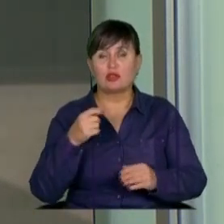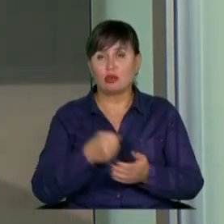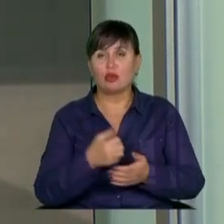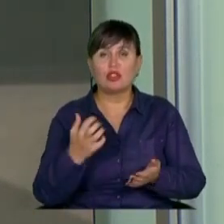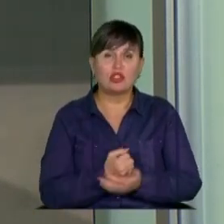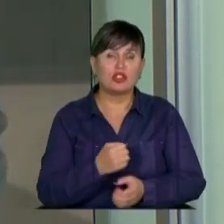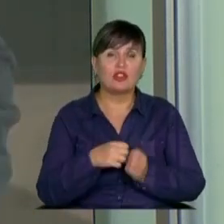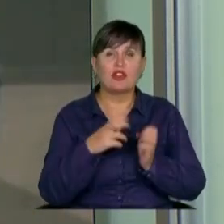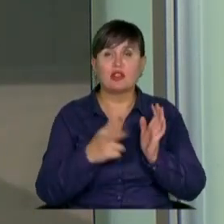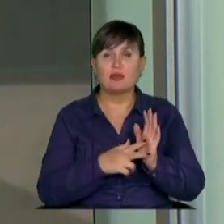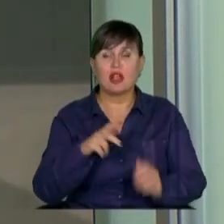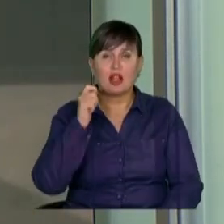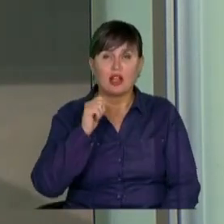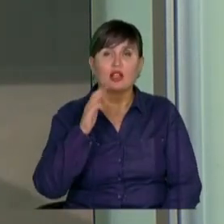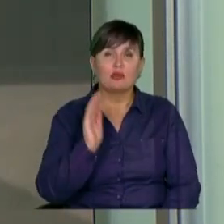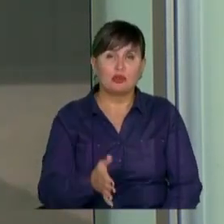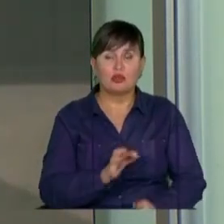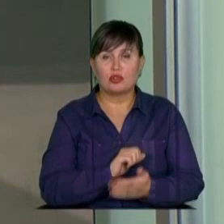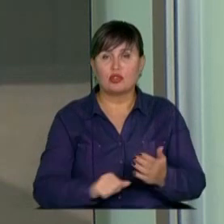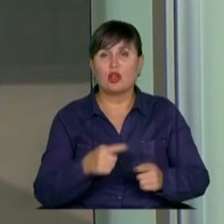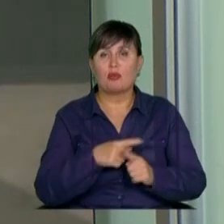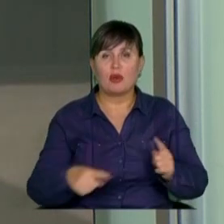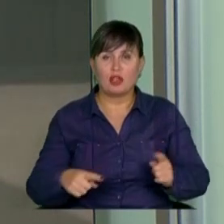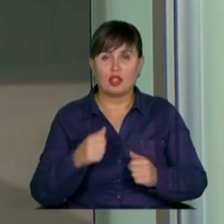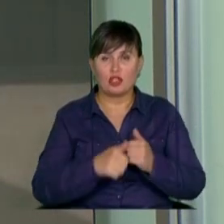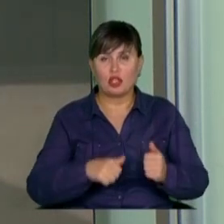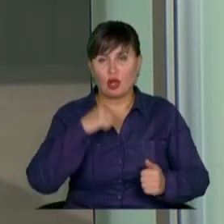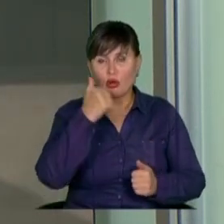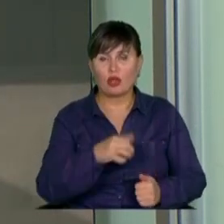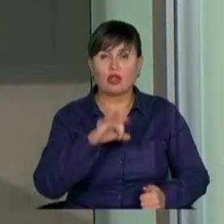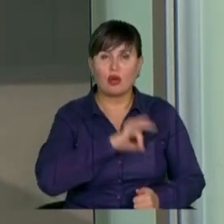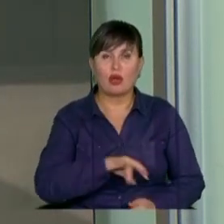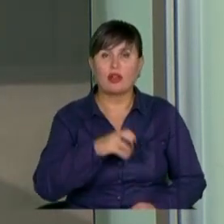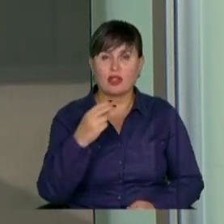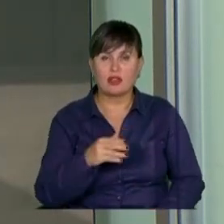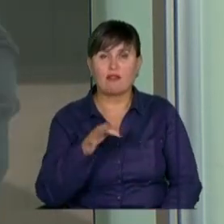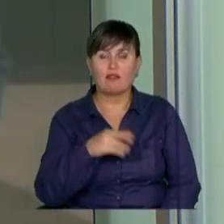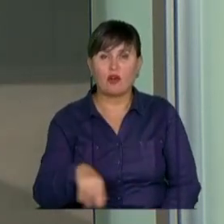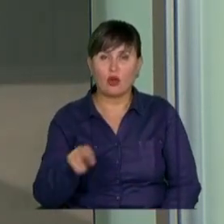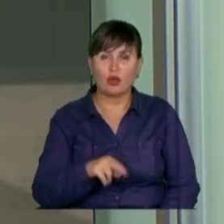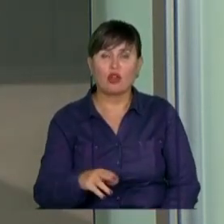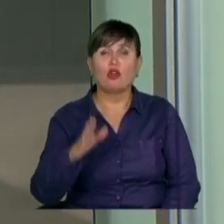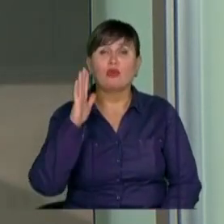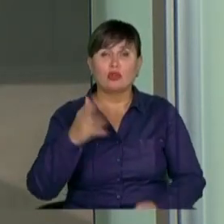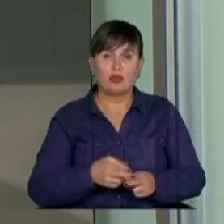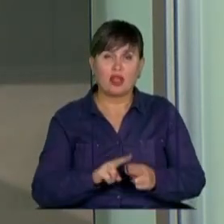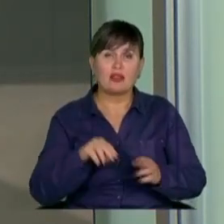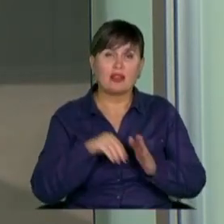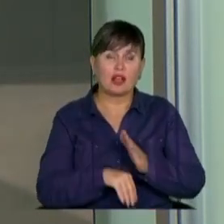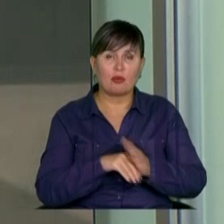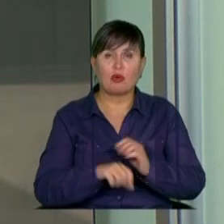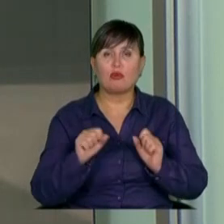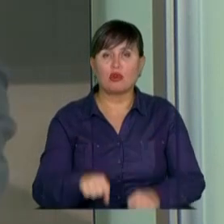достижения 18 лет будут отчислять половину от ежегодного инвестдохода национального фонда. В будущем эти накопления можно